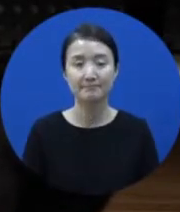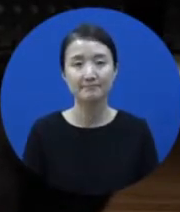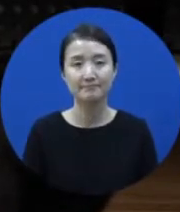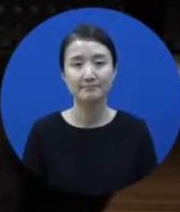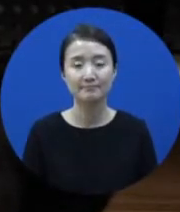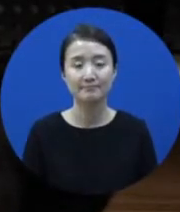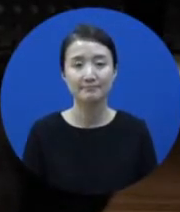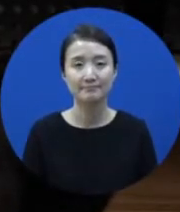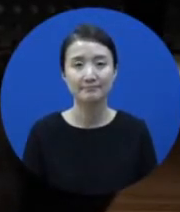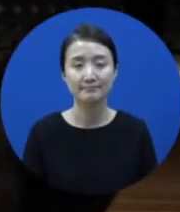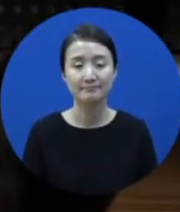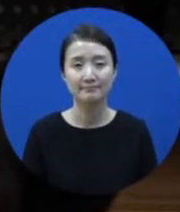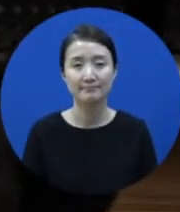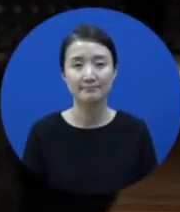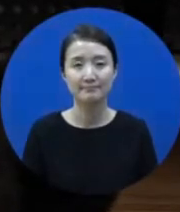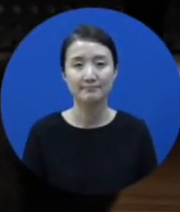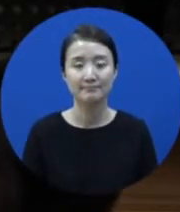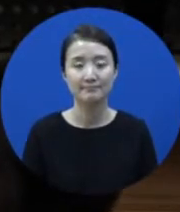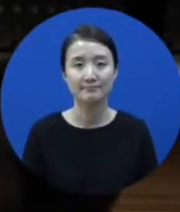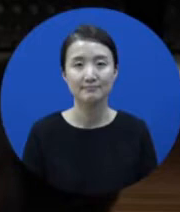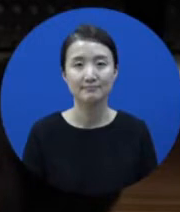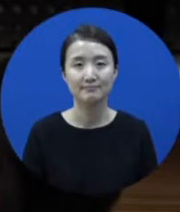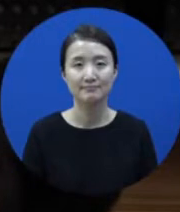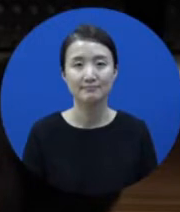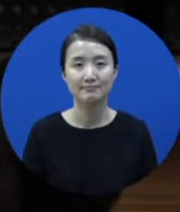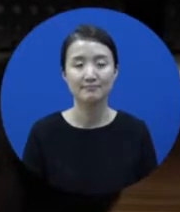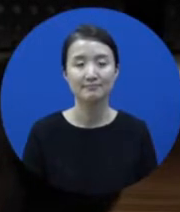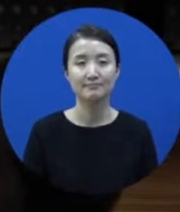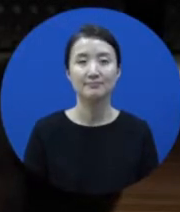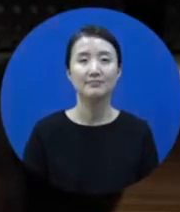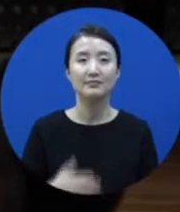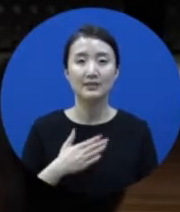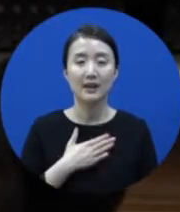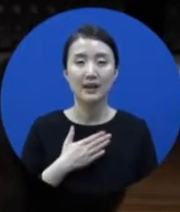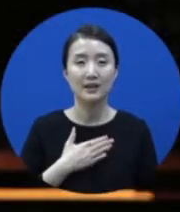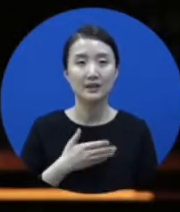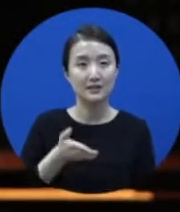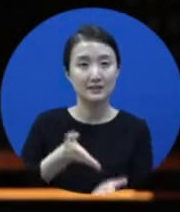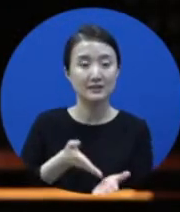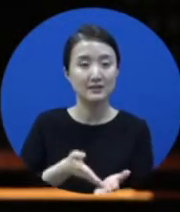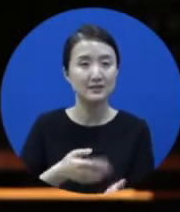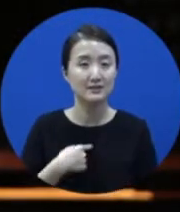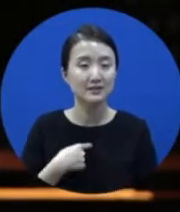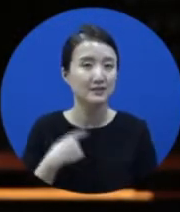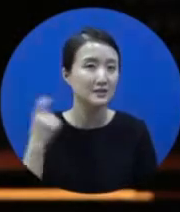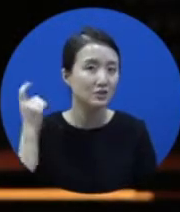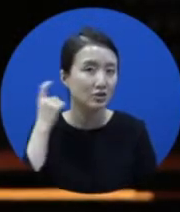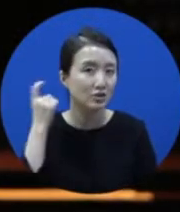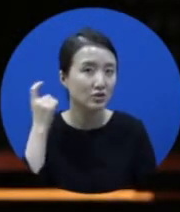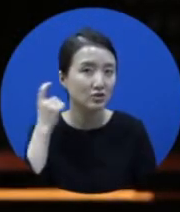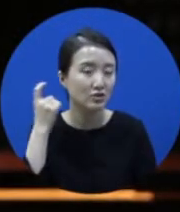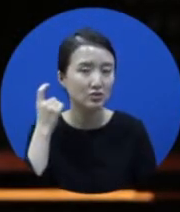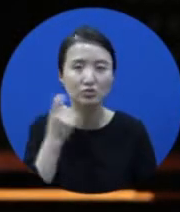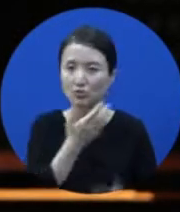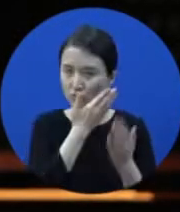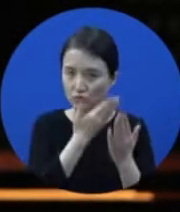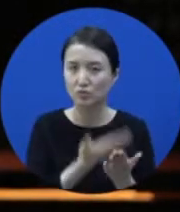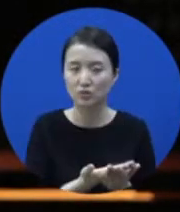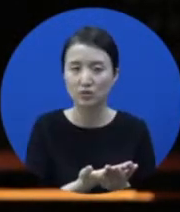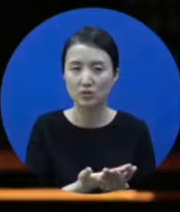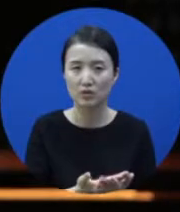번째는요. 자신의 목소리를 들으면서 말씀하세요. 자신의 목소리를 들으면서 말씀해 보신 적